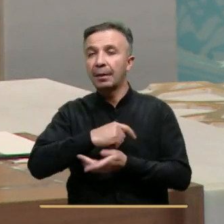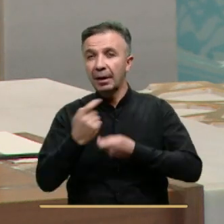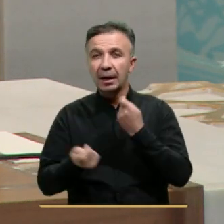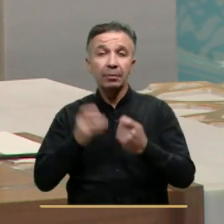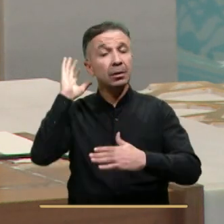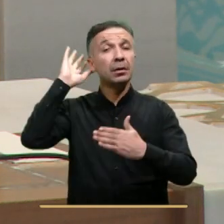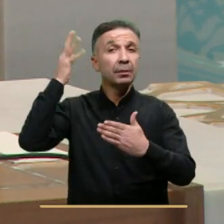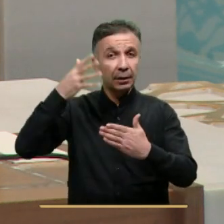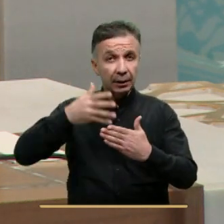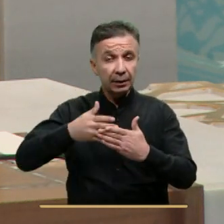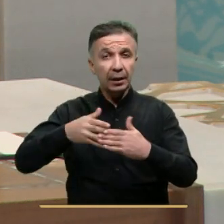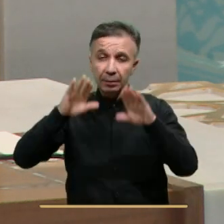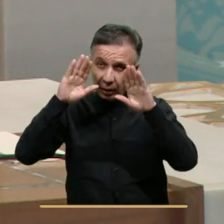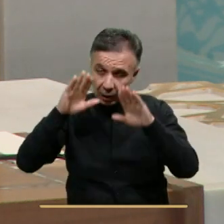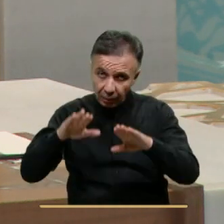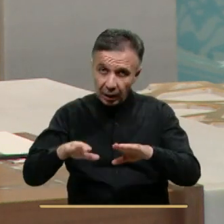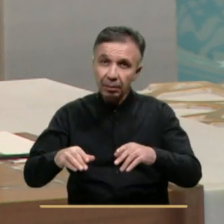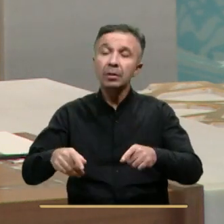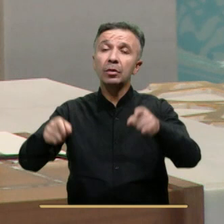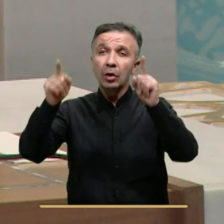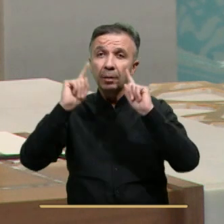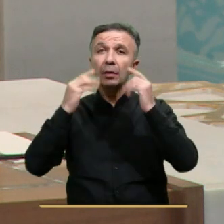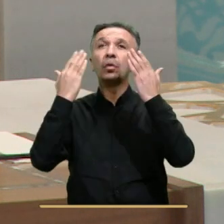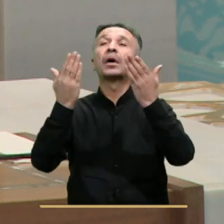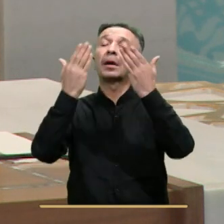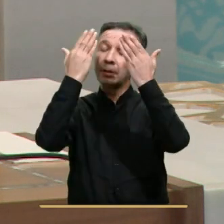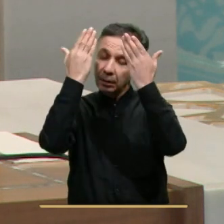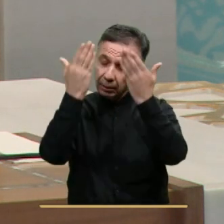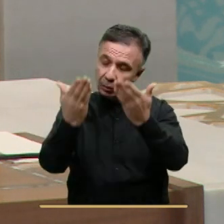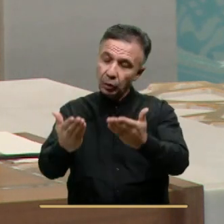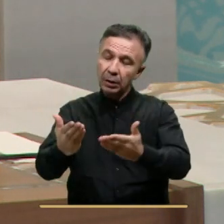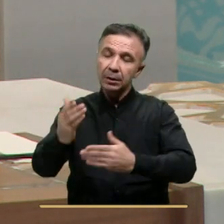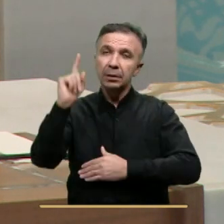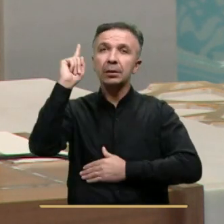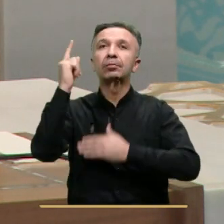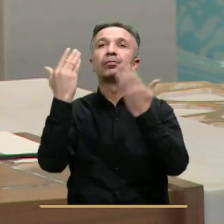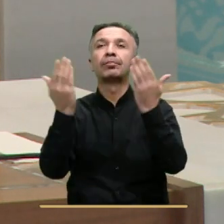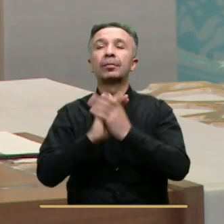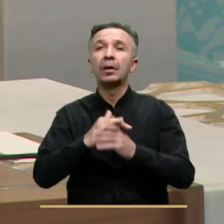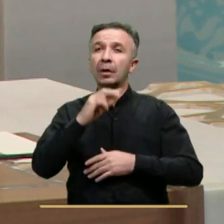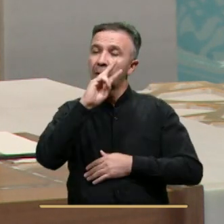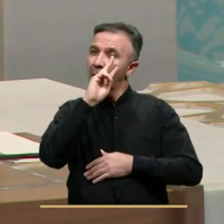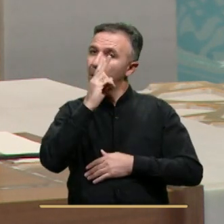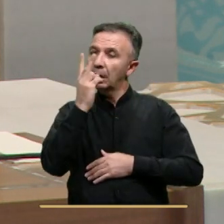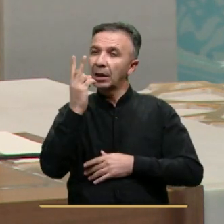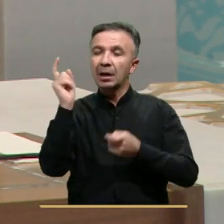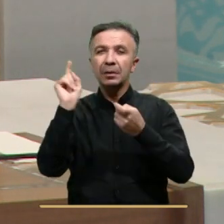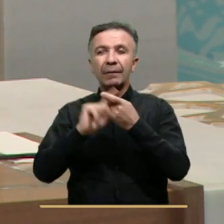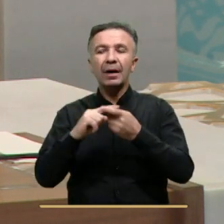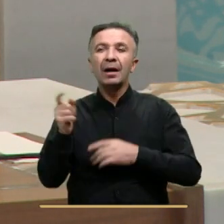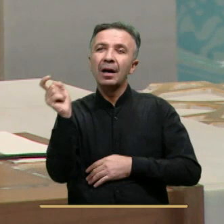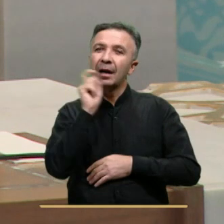ibadetlerimizi tövbelerimizi ve dualarımızı kabul eylesin günahlarımızı ve Hatalarımızı